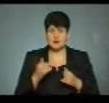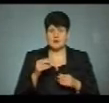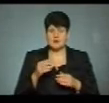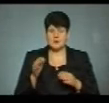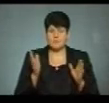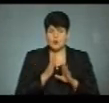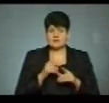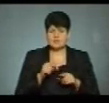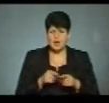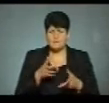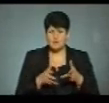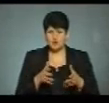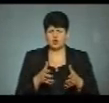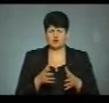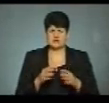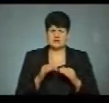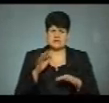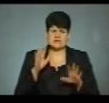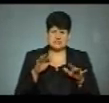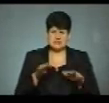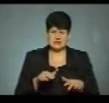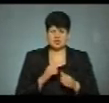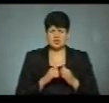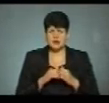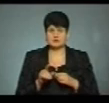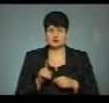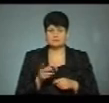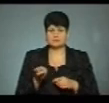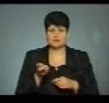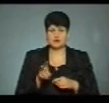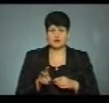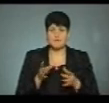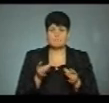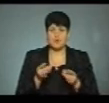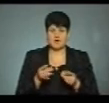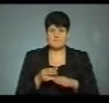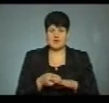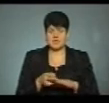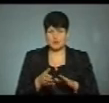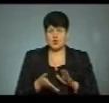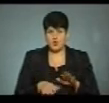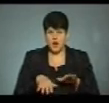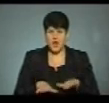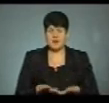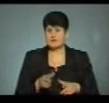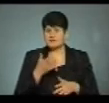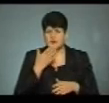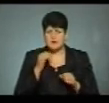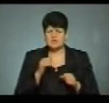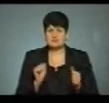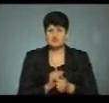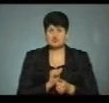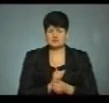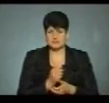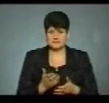болото, або сніг. Дуже часто, що приходять військовослужбовці з мокрими ногами і нема можливості добре просушитися.